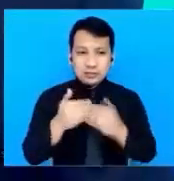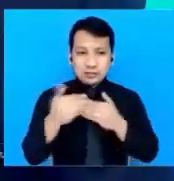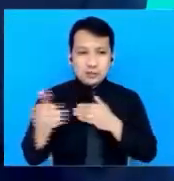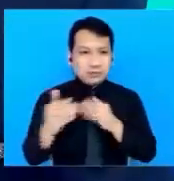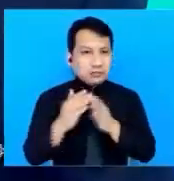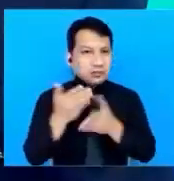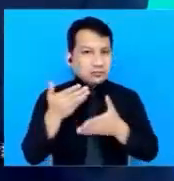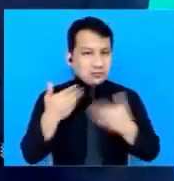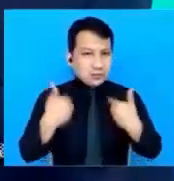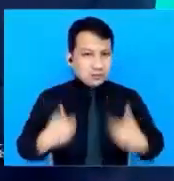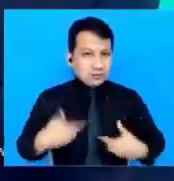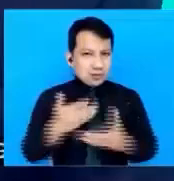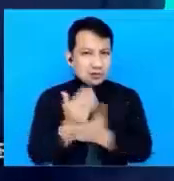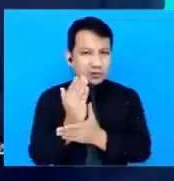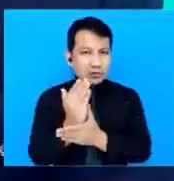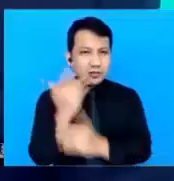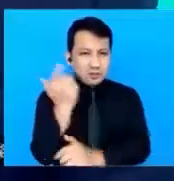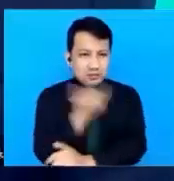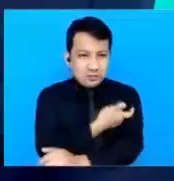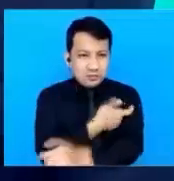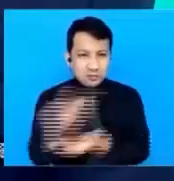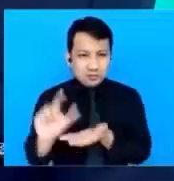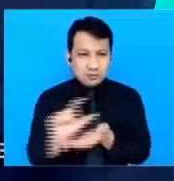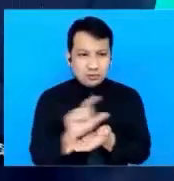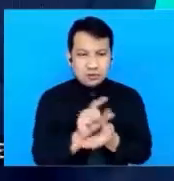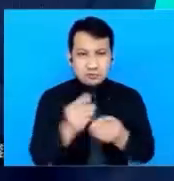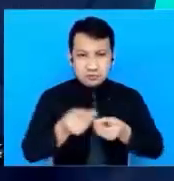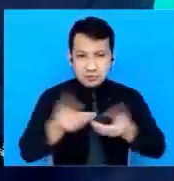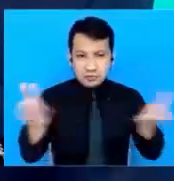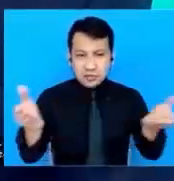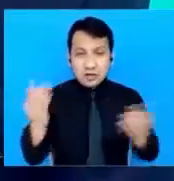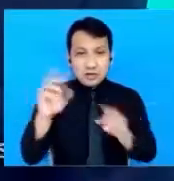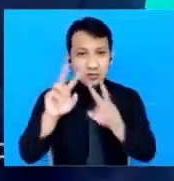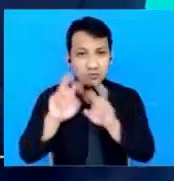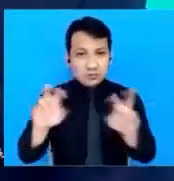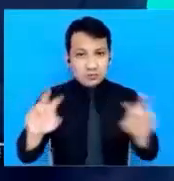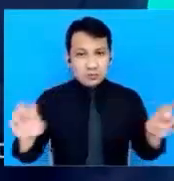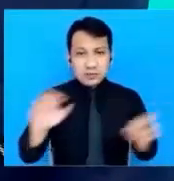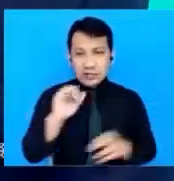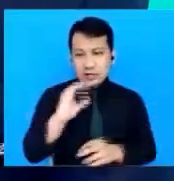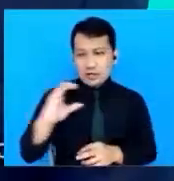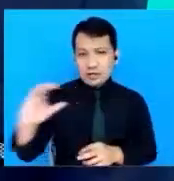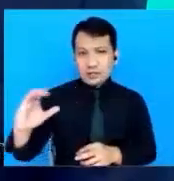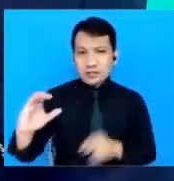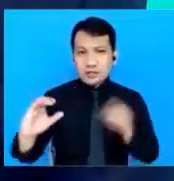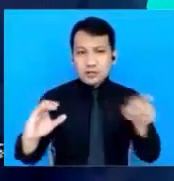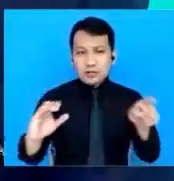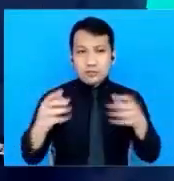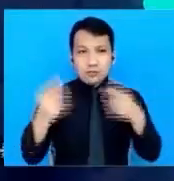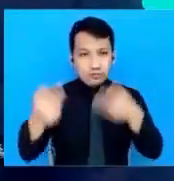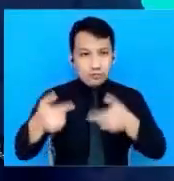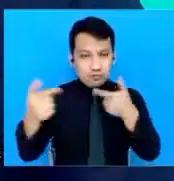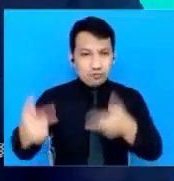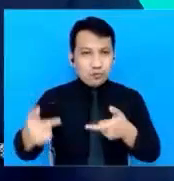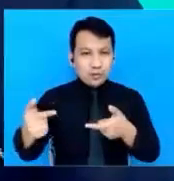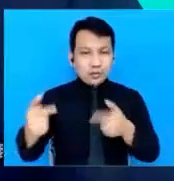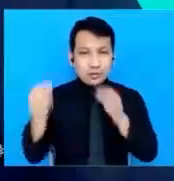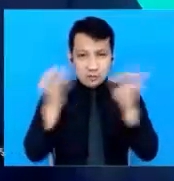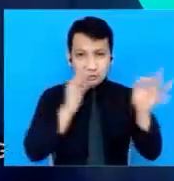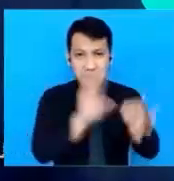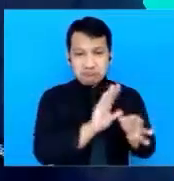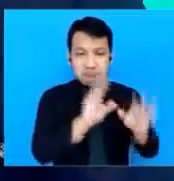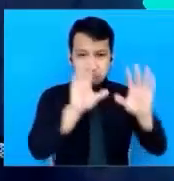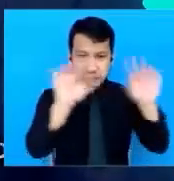na alokasyon ng mga bakuna hanggang sa pag-imbestiga ng International Criminal Court sa war on drugs ng kanyang